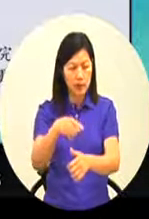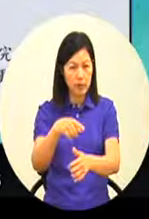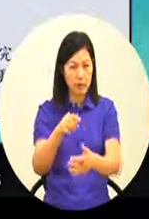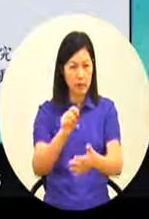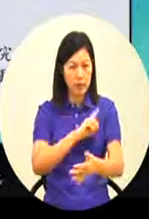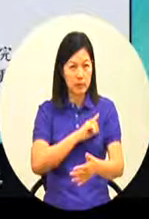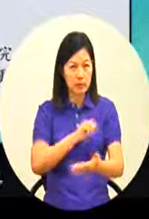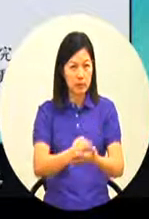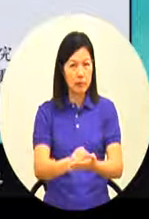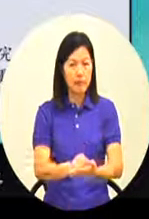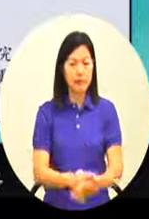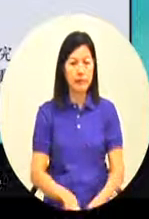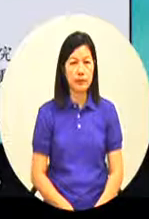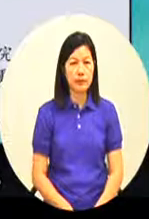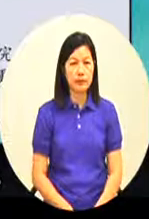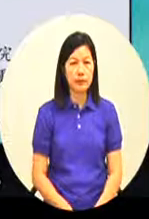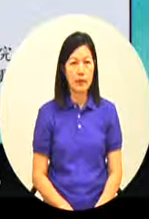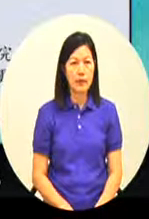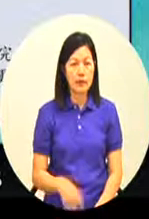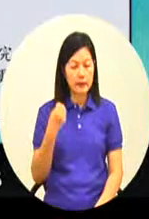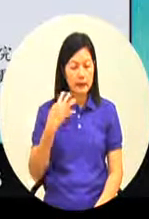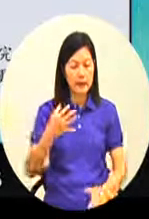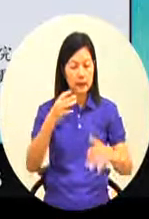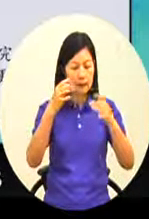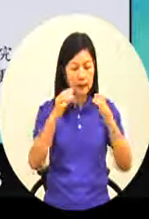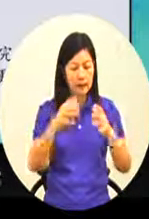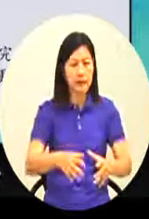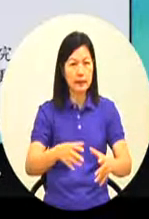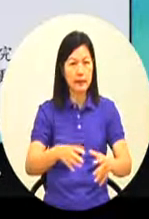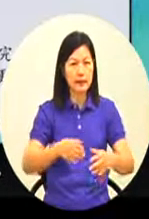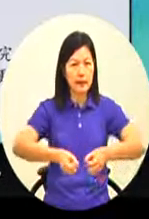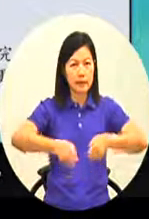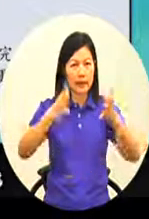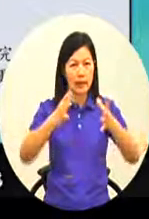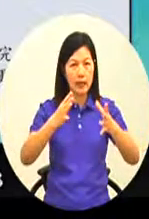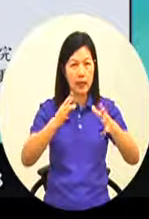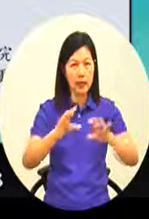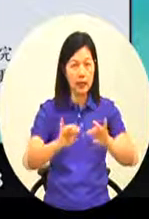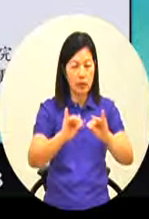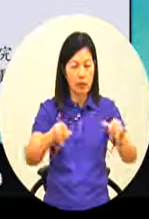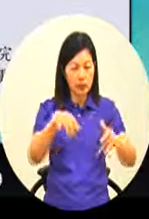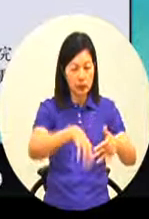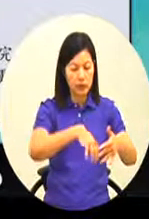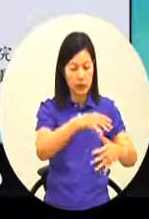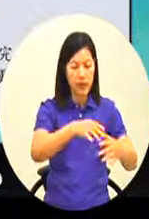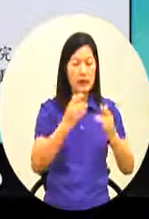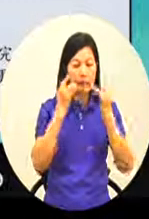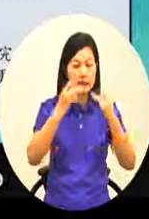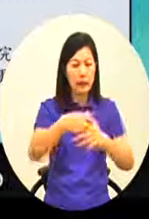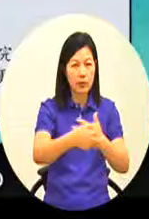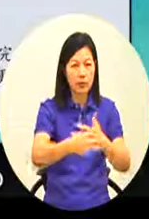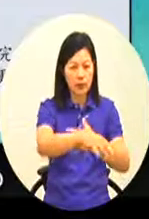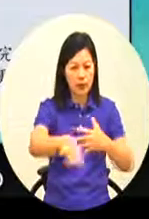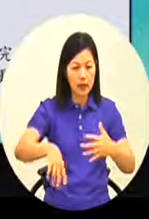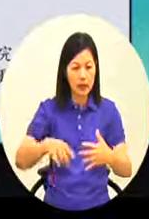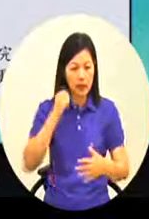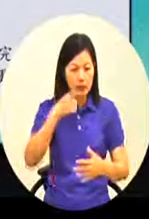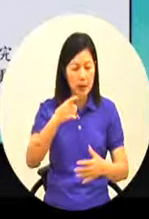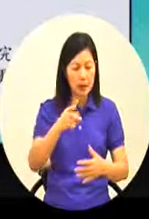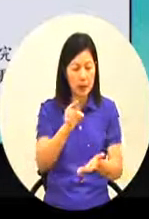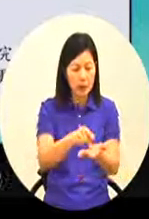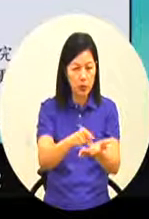席可以了解一下，属新建大楼建筑预定地位于新草衙范围内，预估月租金